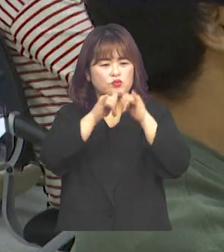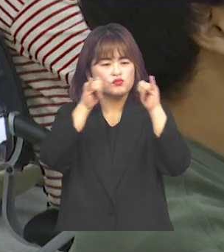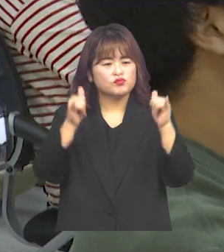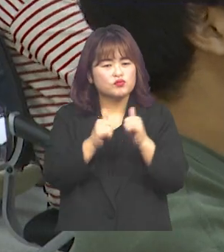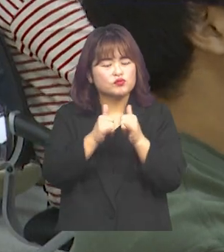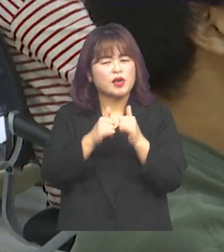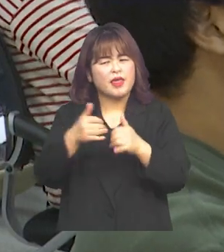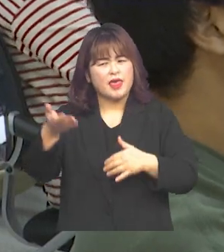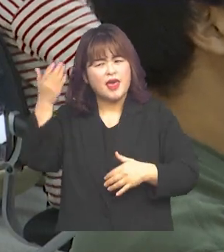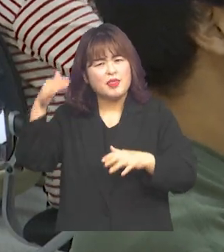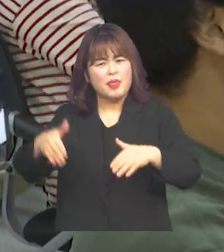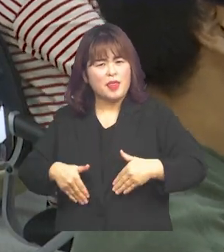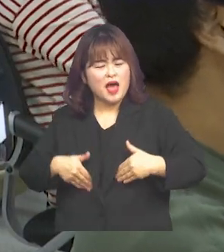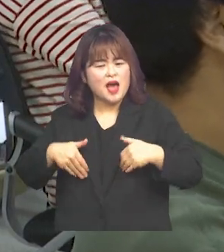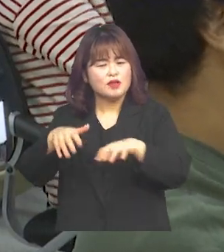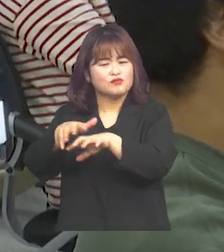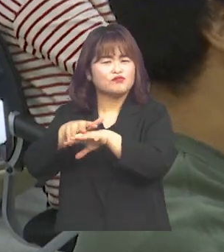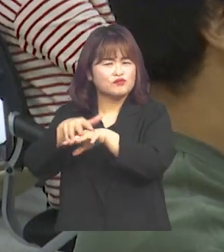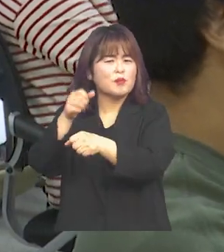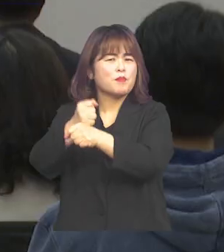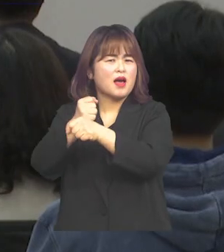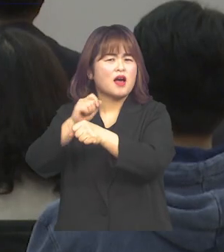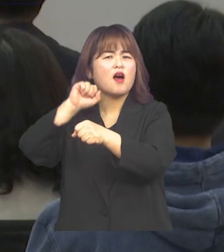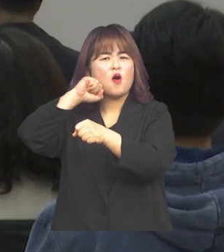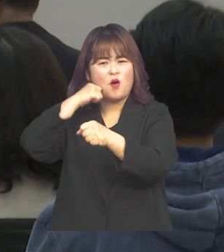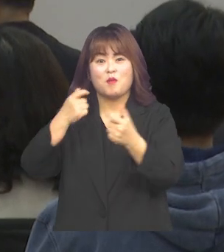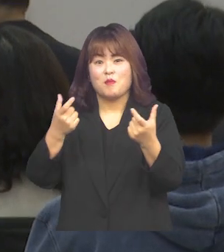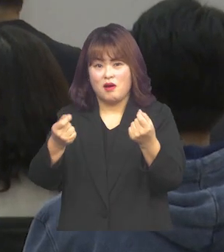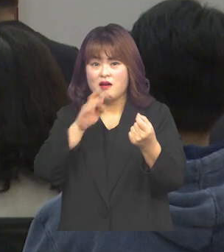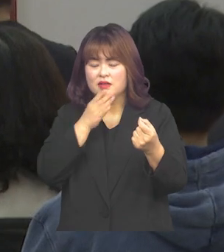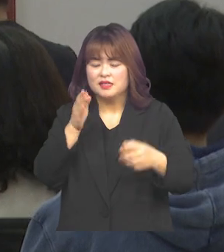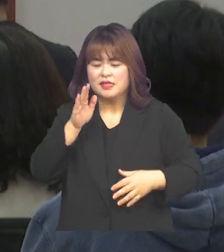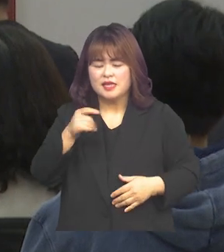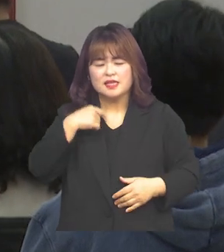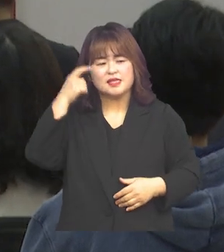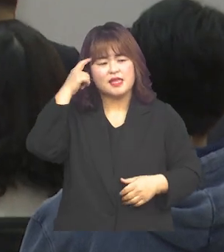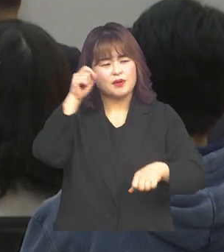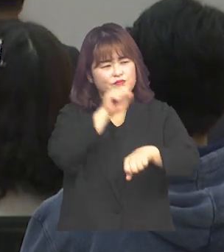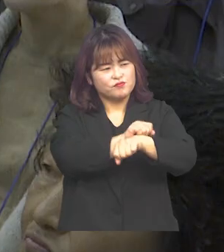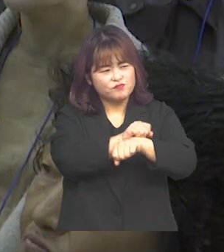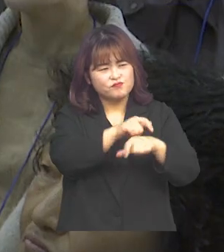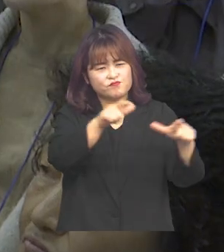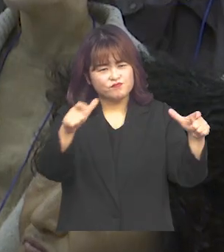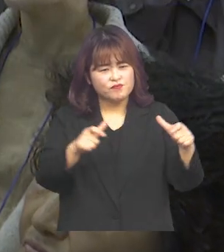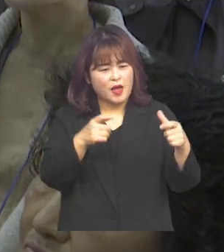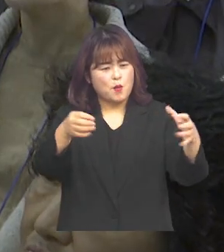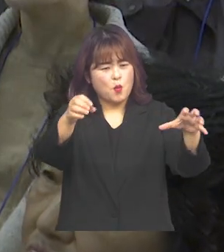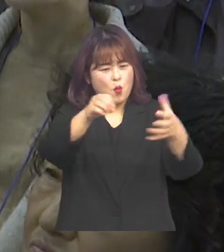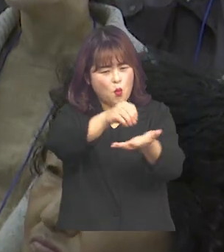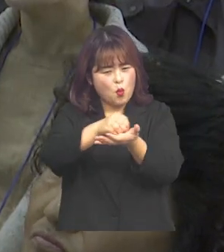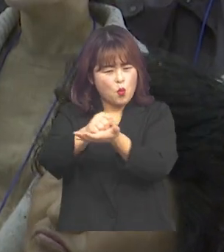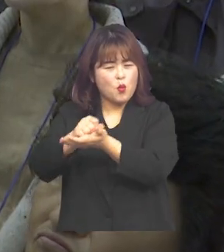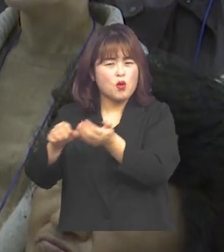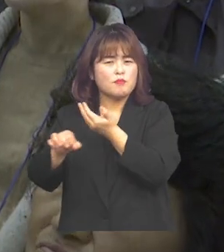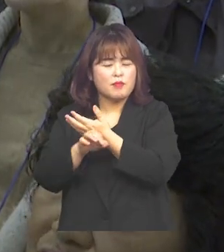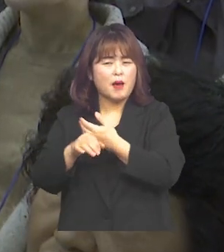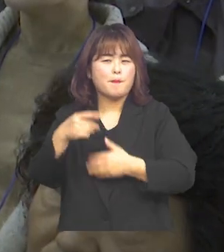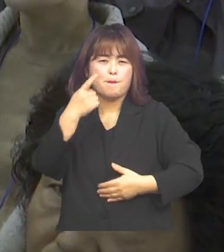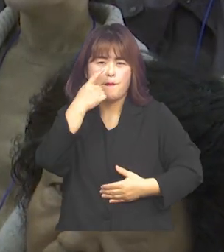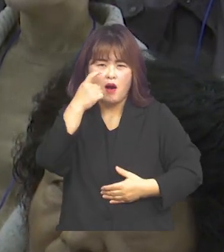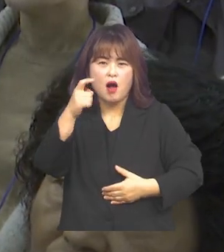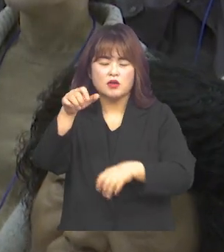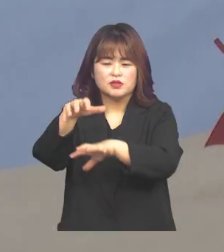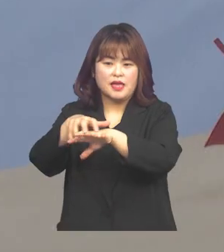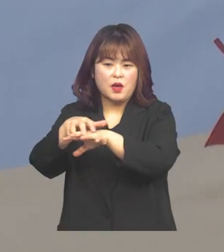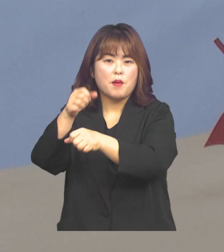도시사회에는 따뜻한 과거의 마을 공동체 모습을 찾기 어렵지만 시민들이 함께 지혜를 모아주시면 용인이 온기